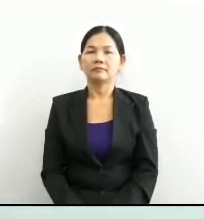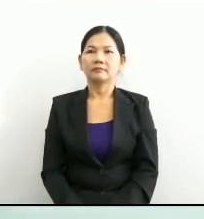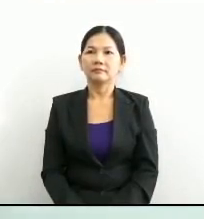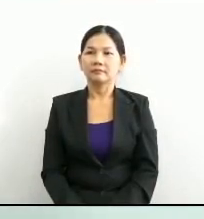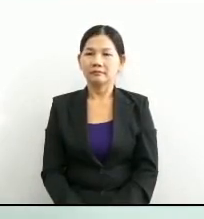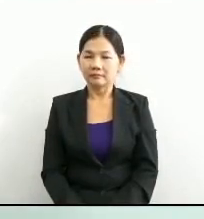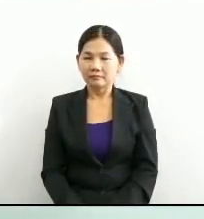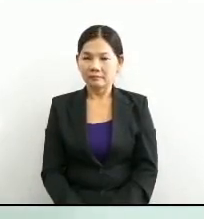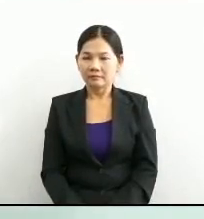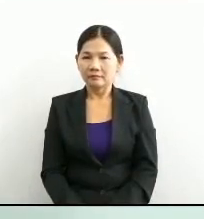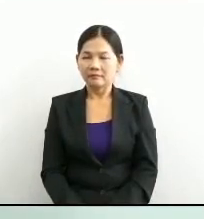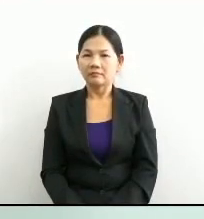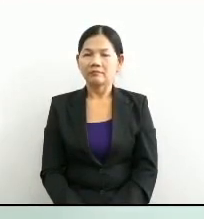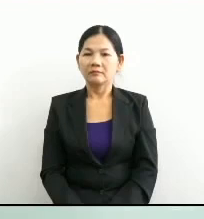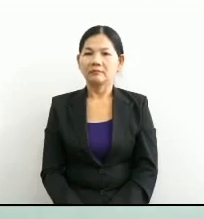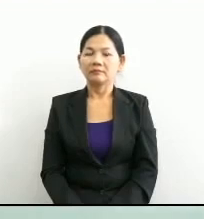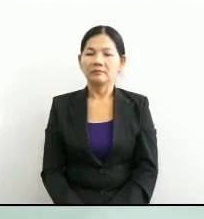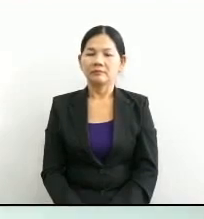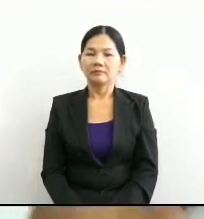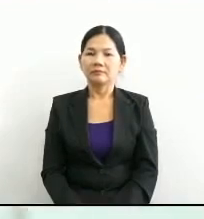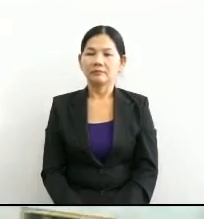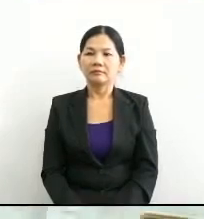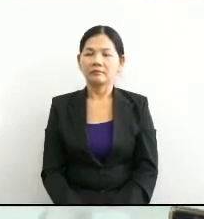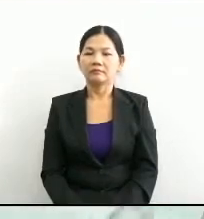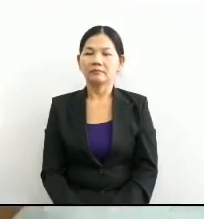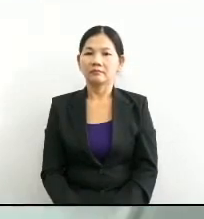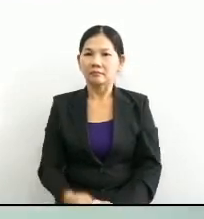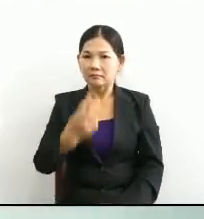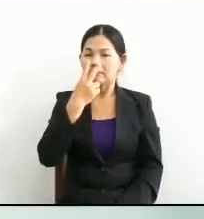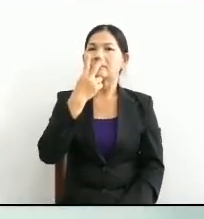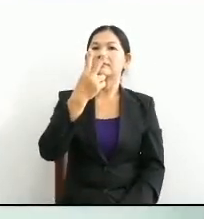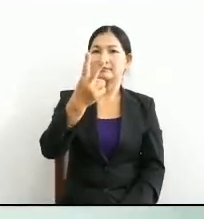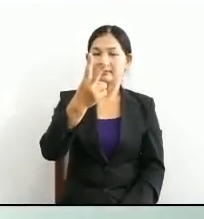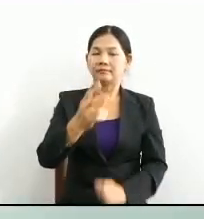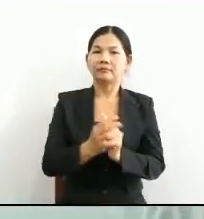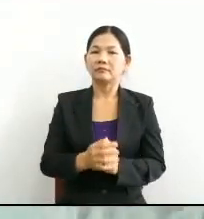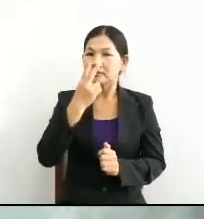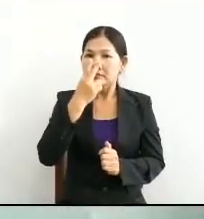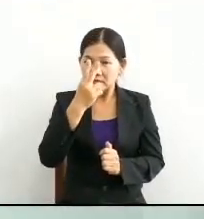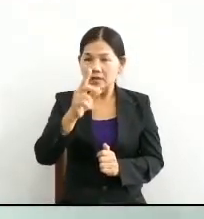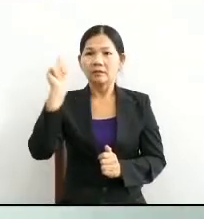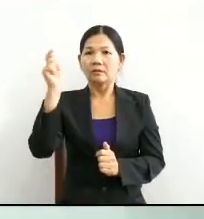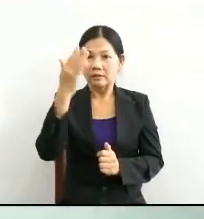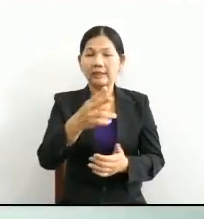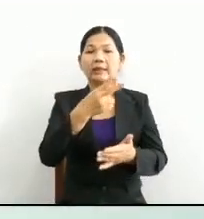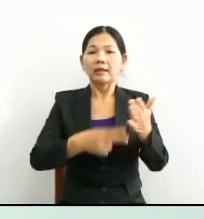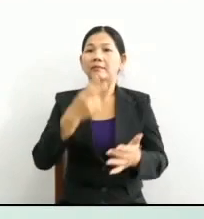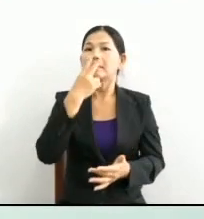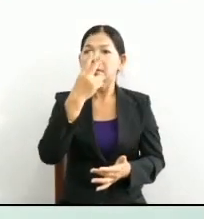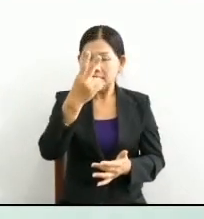con sắc xa rụp từng ốc này cho mùi nè cà rù nè nè mơ nè con mơ con khởi ngay cá nó không rụp ní con